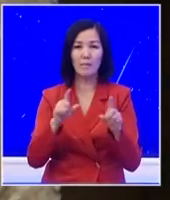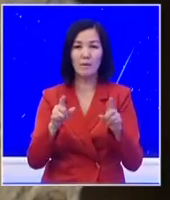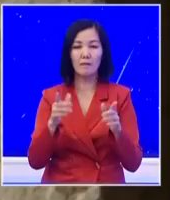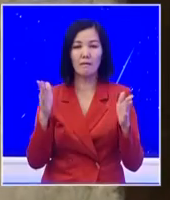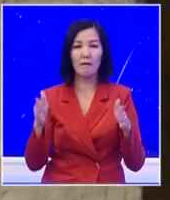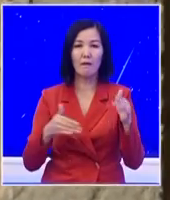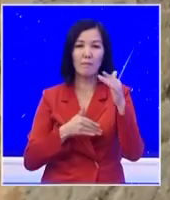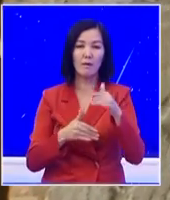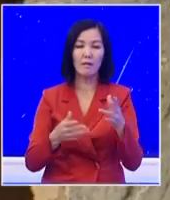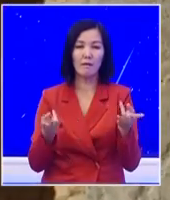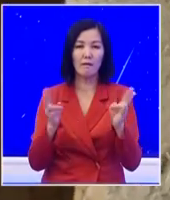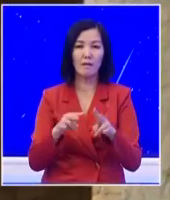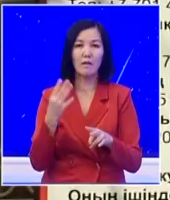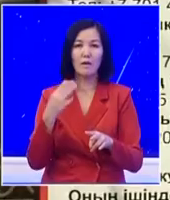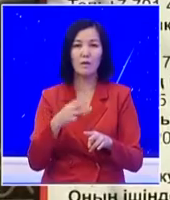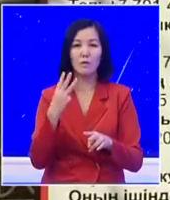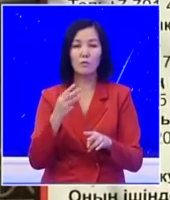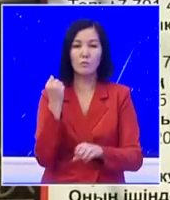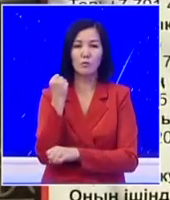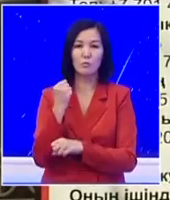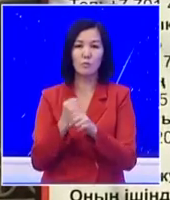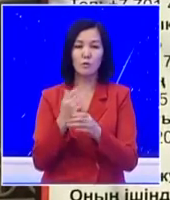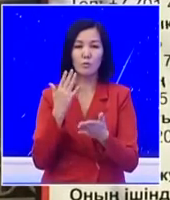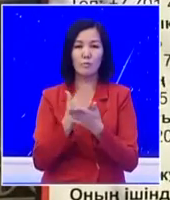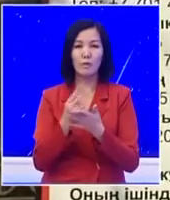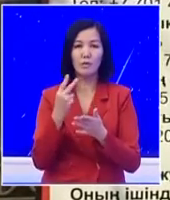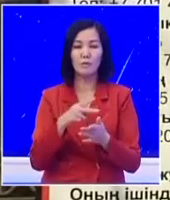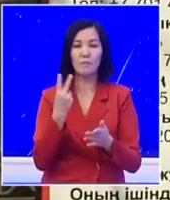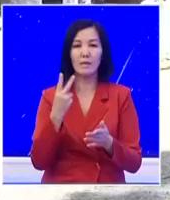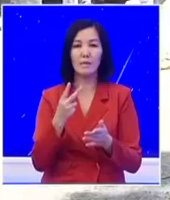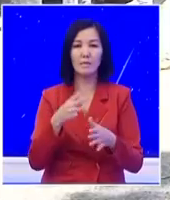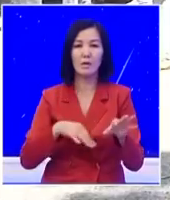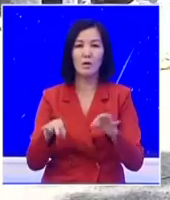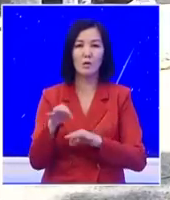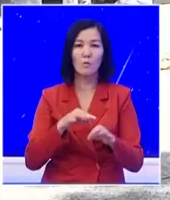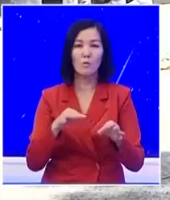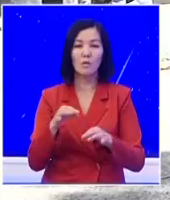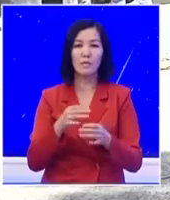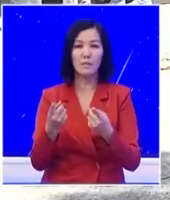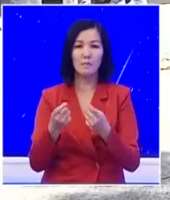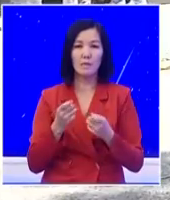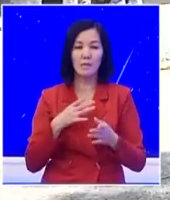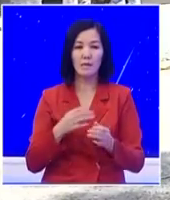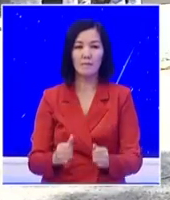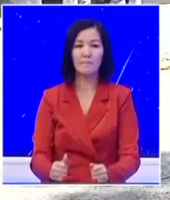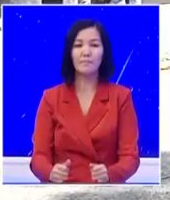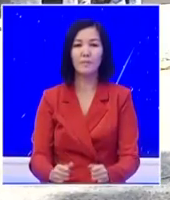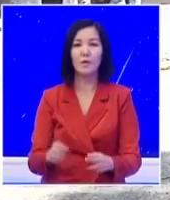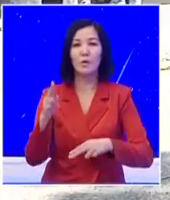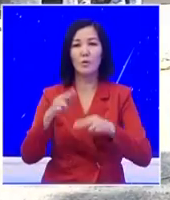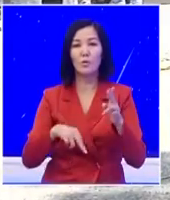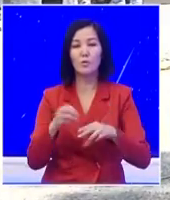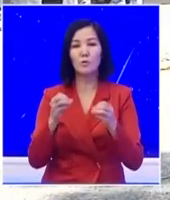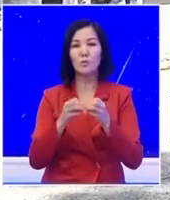қалды. Құрылысқа 43 жұмысшы тартылған. Оның 22-сі жол картасымен. Бізде құрылыс жұмыстары 19